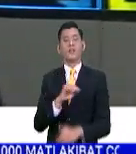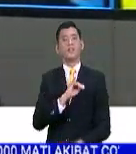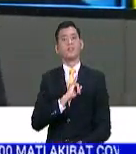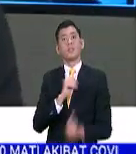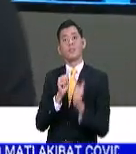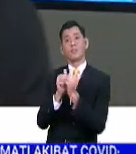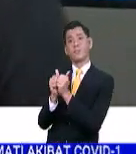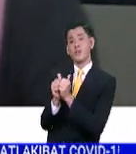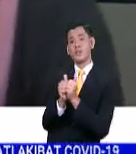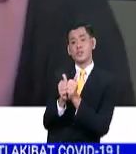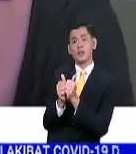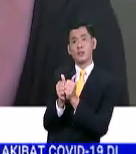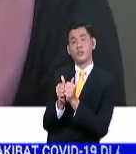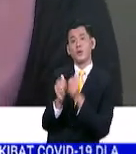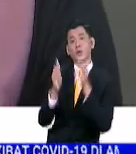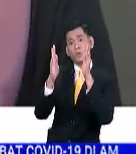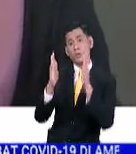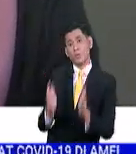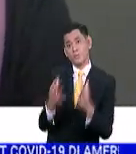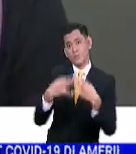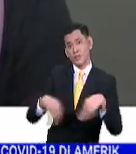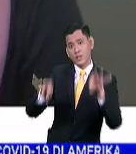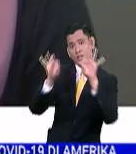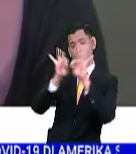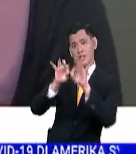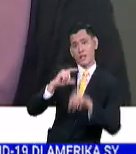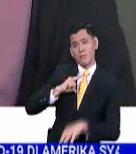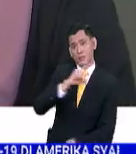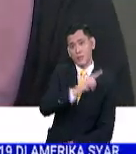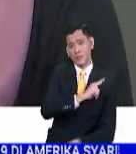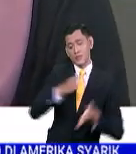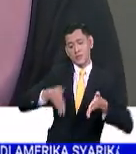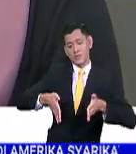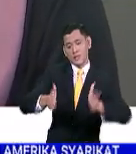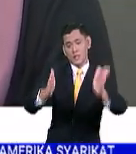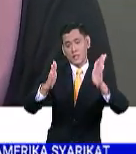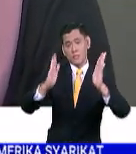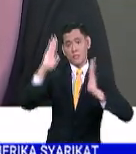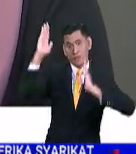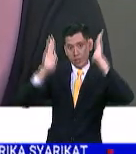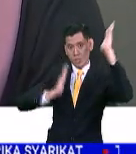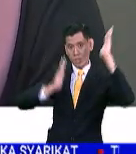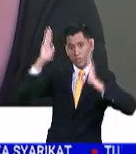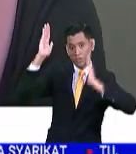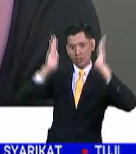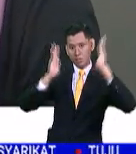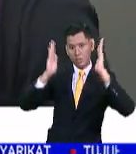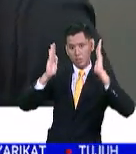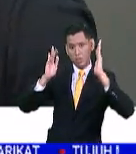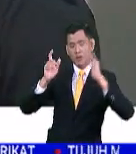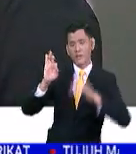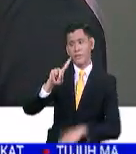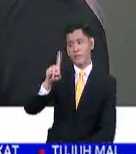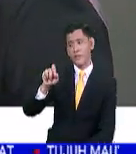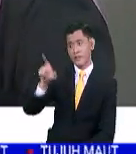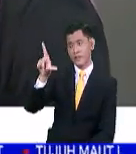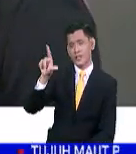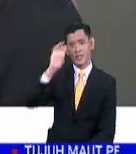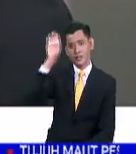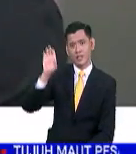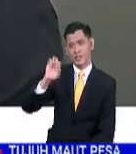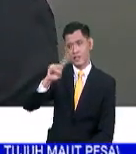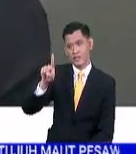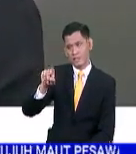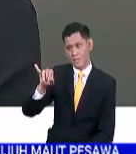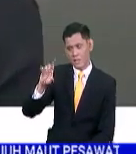saya bawakan sekali lagi orang kuat LLM. Ini dia Ketua Pusat Pengurusan Trafik LLM, IR Syed Muhammad Faizal Syed Ahmad. Baik, Encik Syed, terus